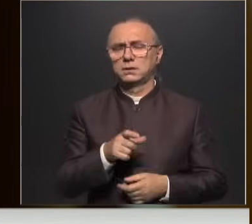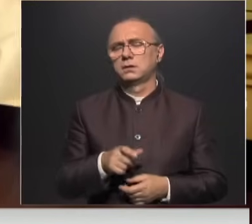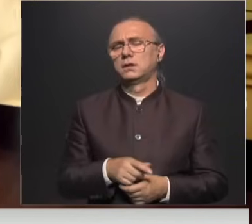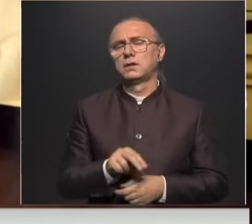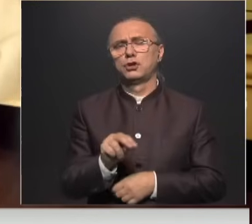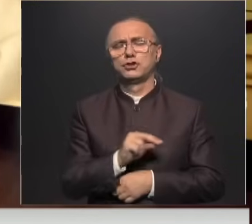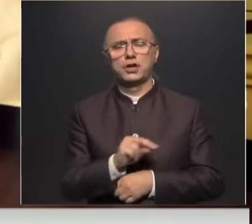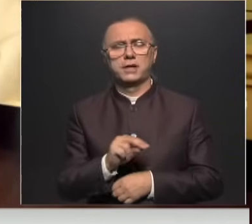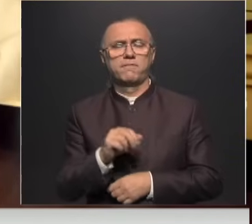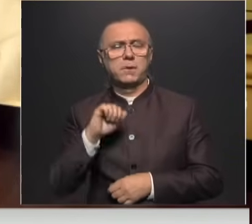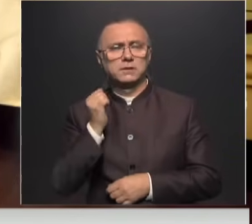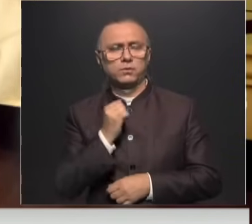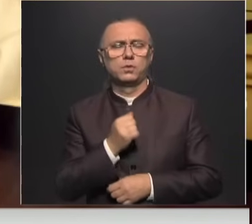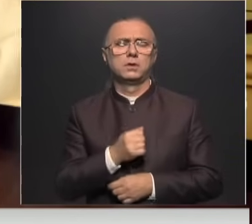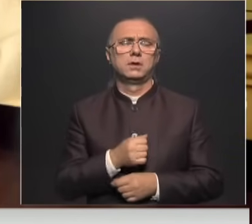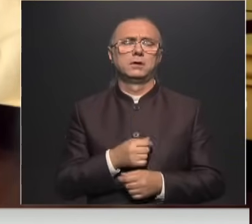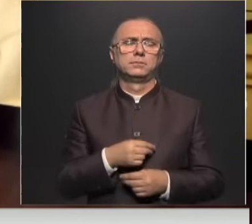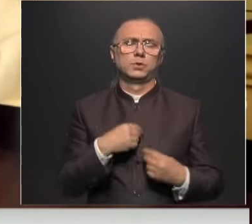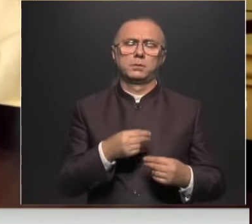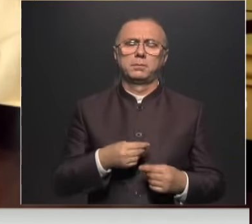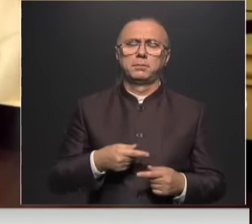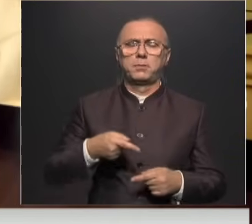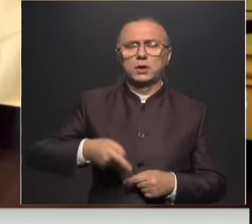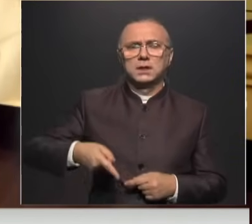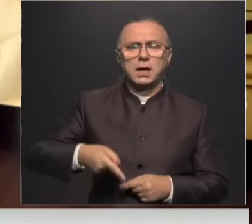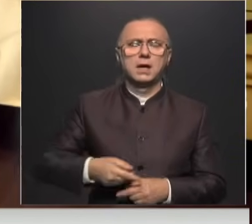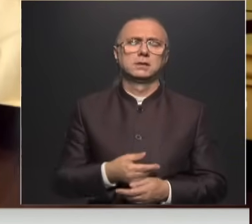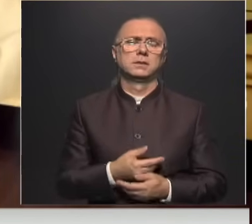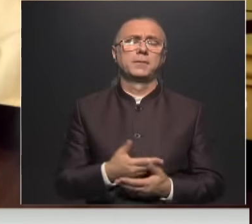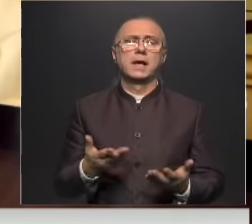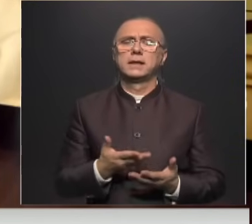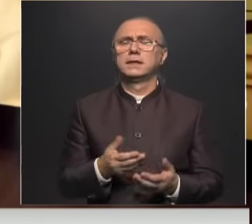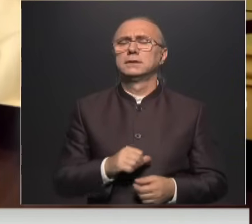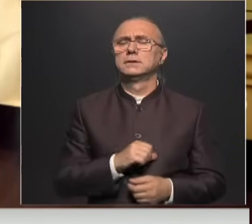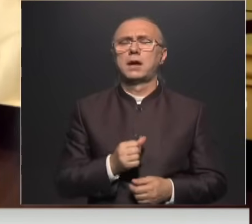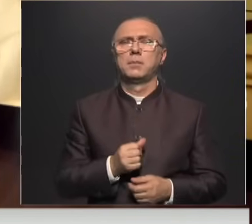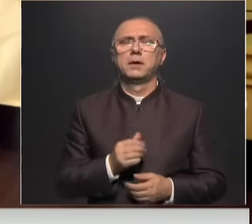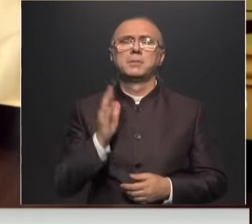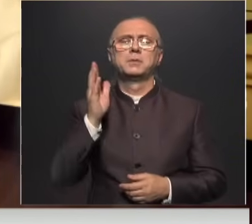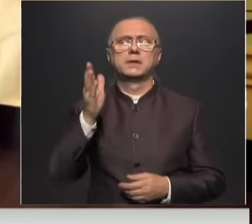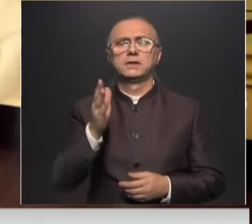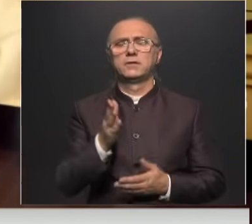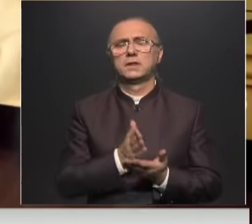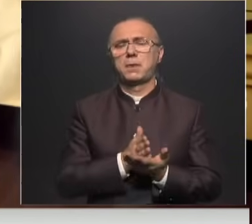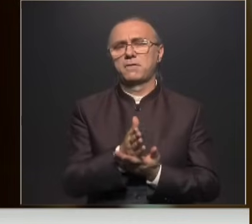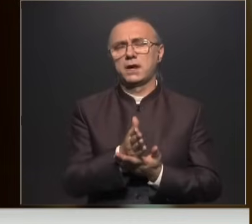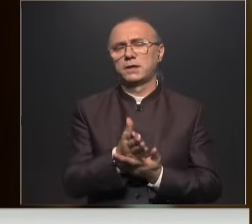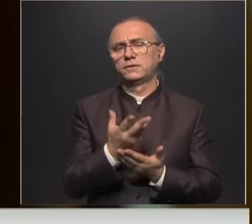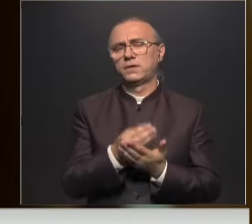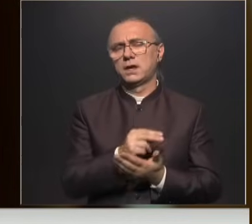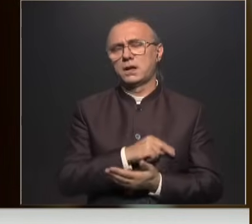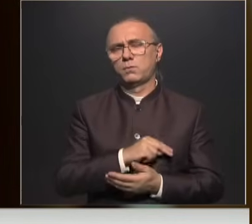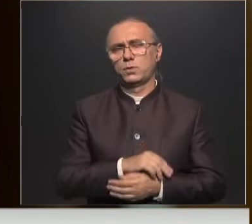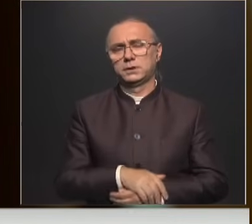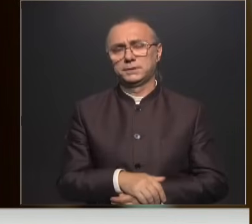неделю, протезирует. Какие самые такие перспективные направления вы видите своей работы,